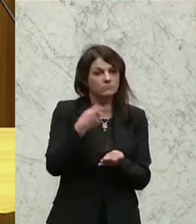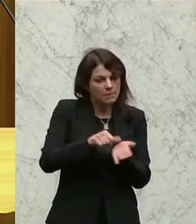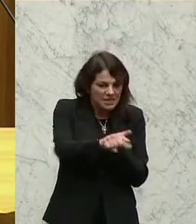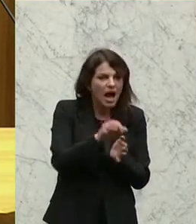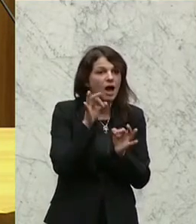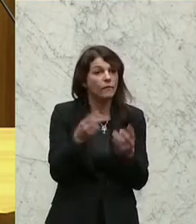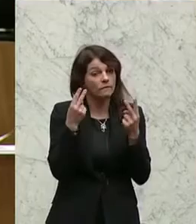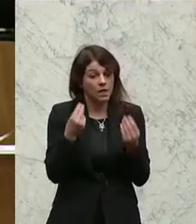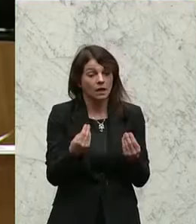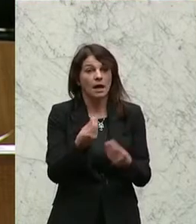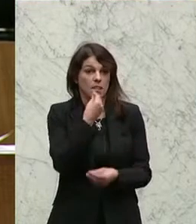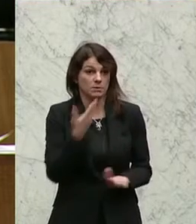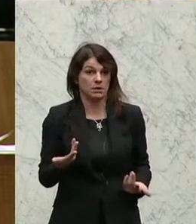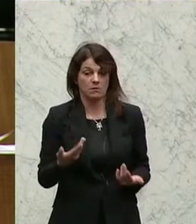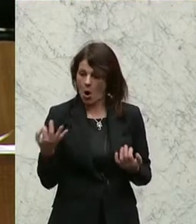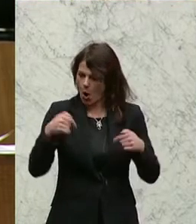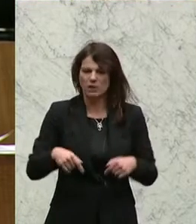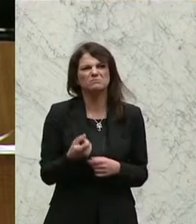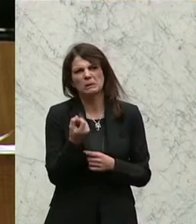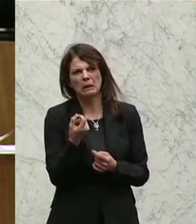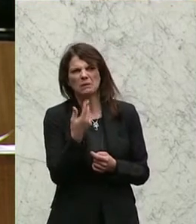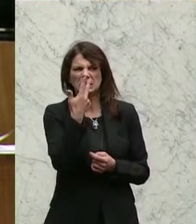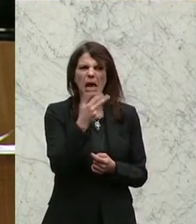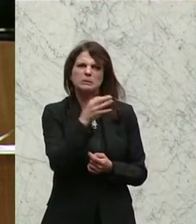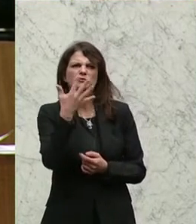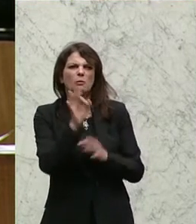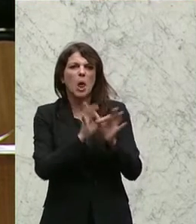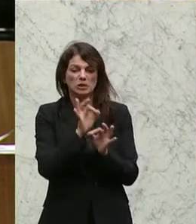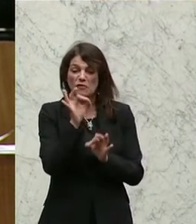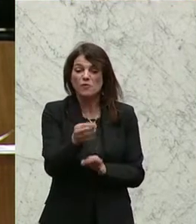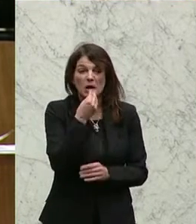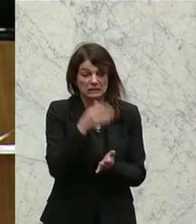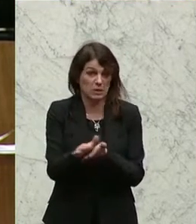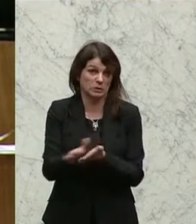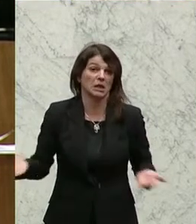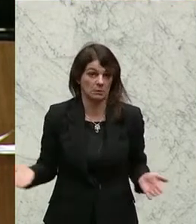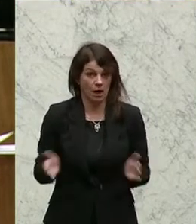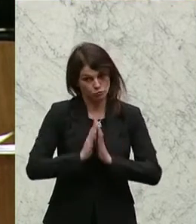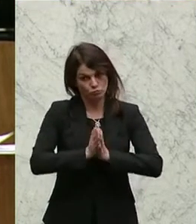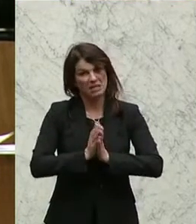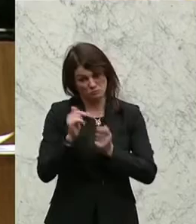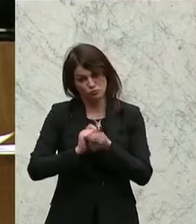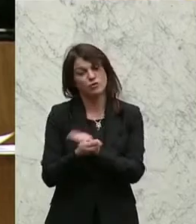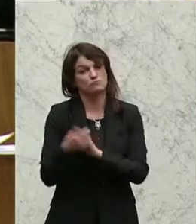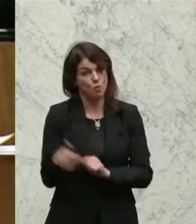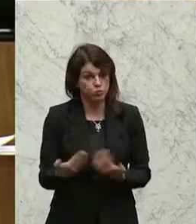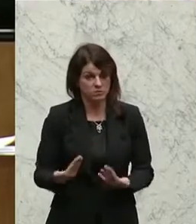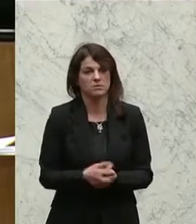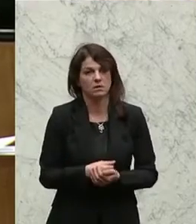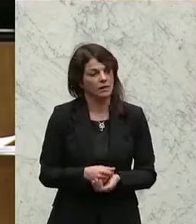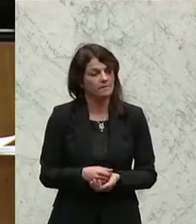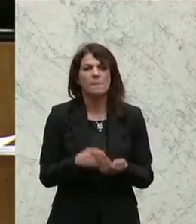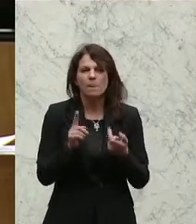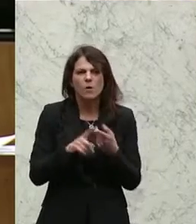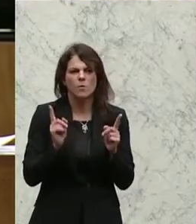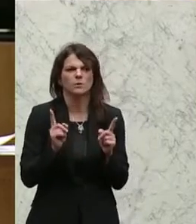wertvolle Lebensmittel ausgegeben. Heutzutage sind es knapp einmal 3 bis 5%. Also da sollte man wirklich einiges ändern.